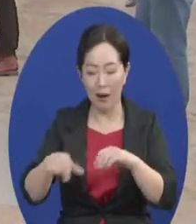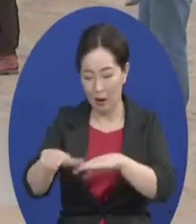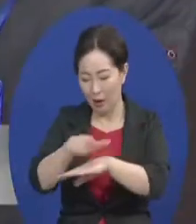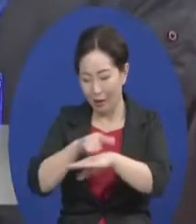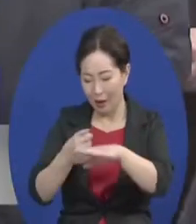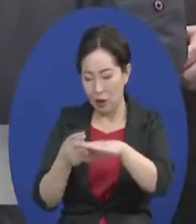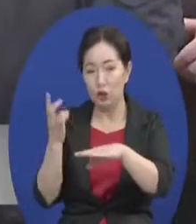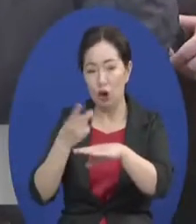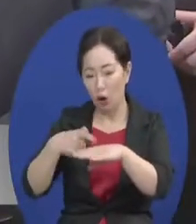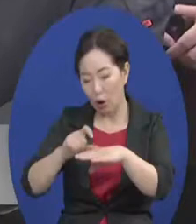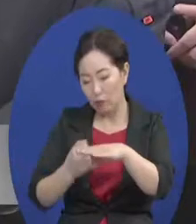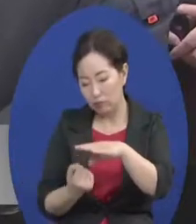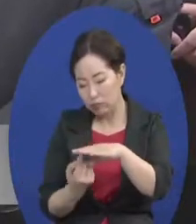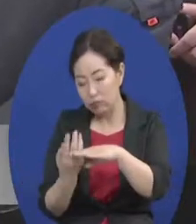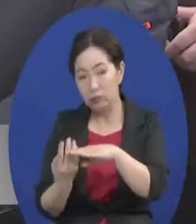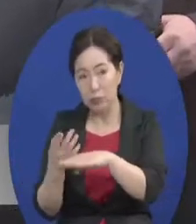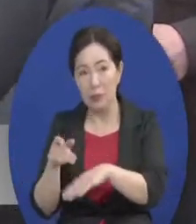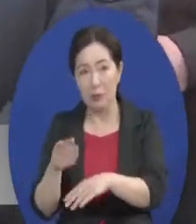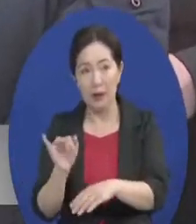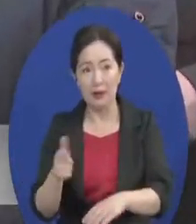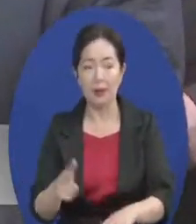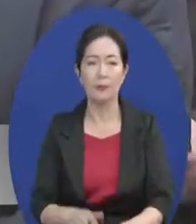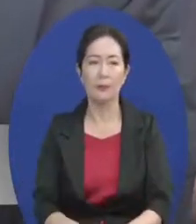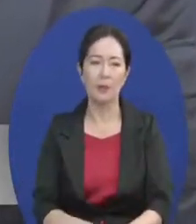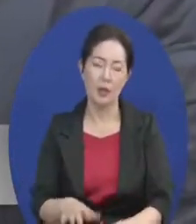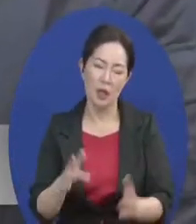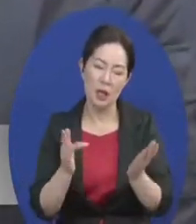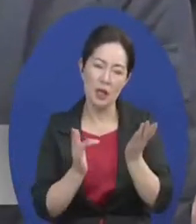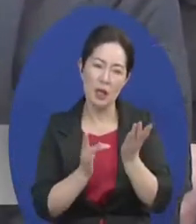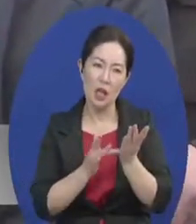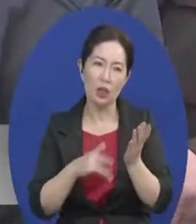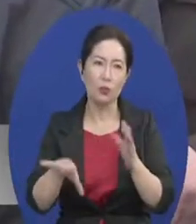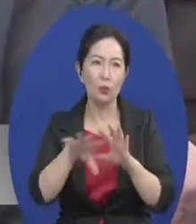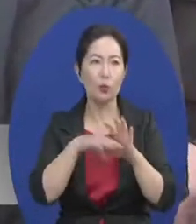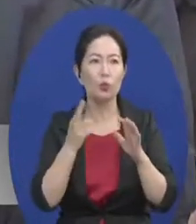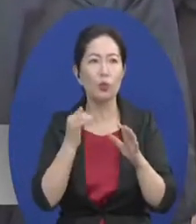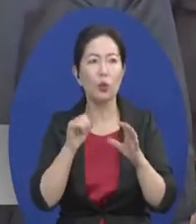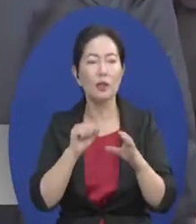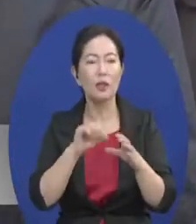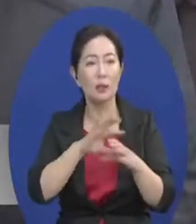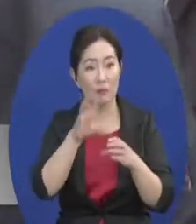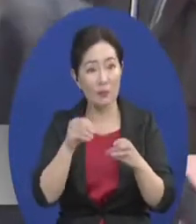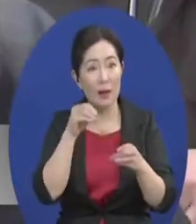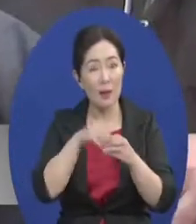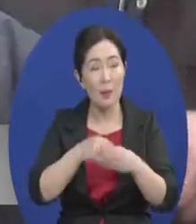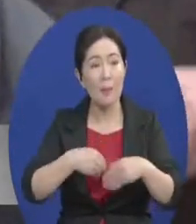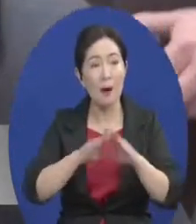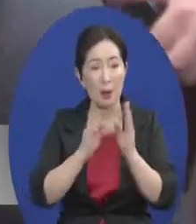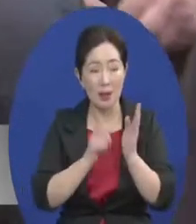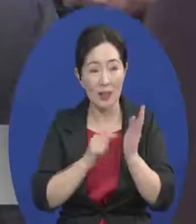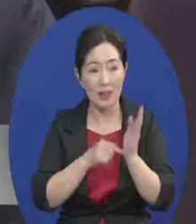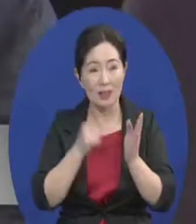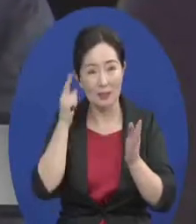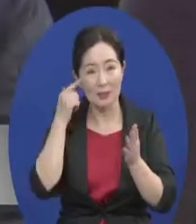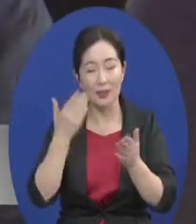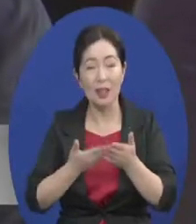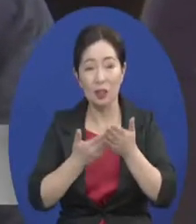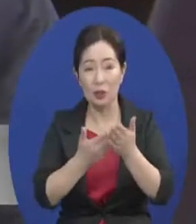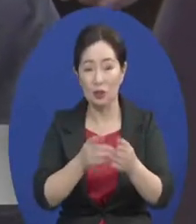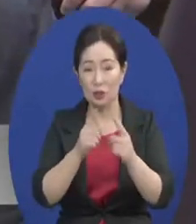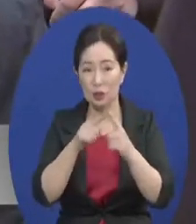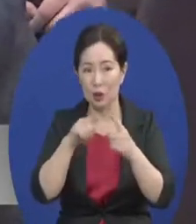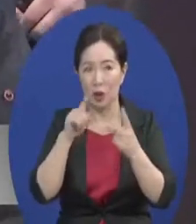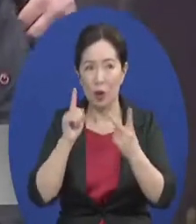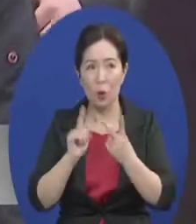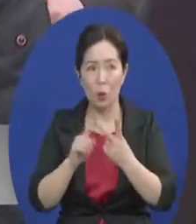байна. Газар тарайлангийн 2 сумдаа бол тэнгэрийн дундаа хийх байгуулахын зүгт юм гээд ийм саналыг оруулж байгаа. За 3 дахь нь бол бүрэн